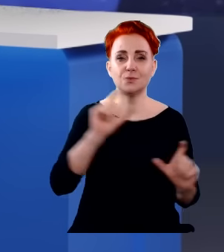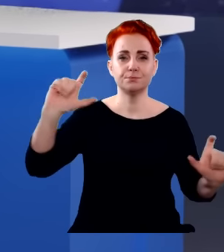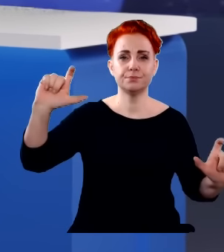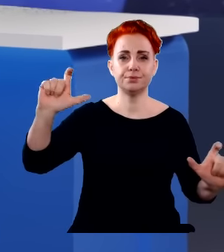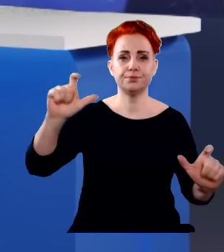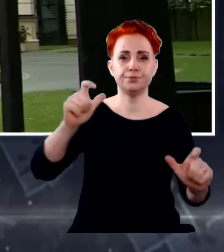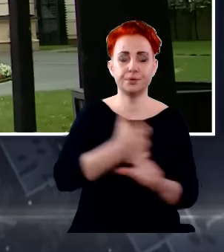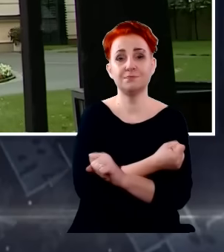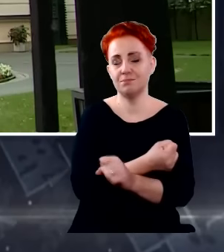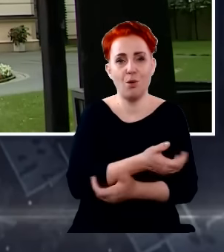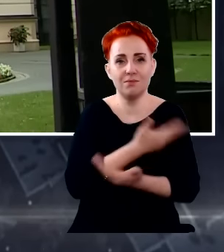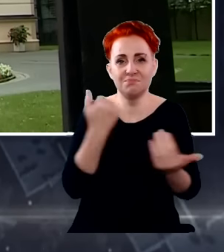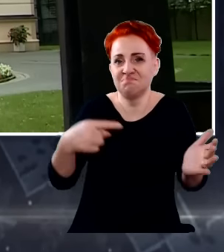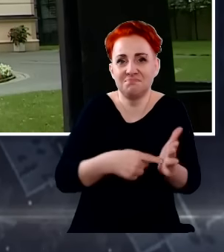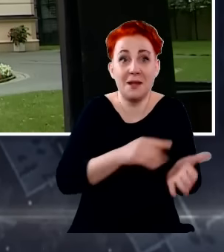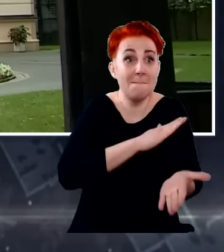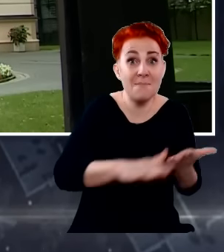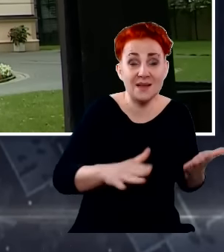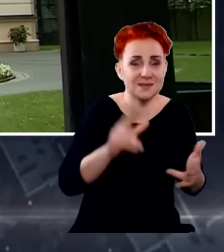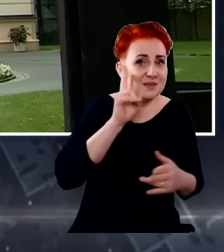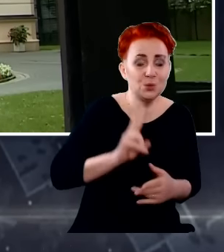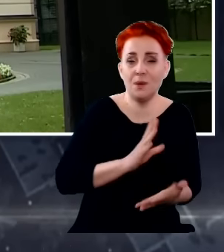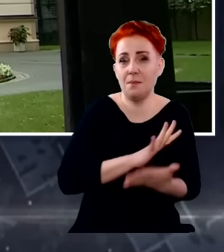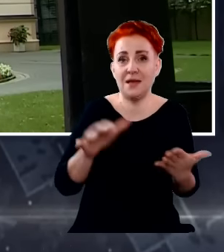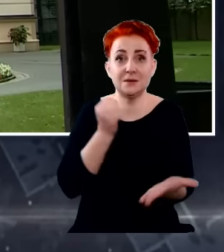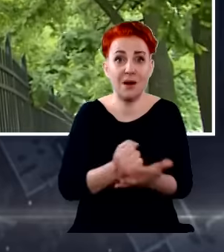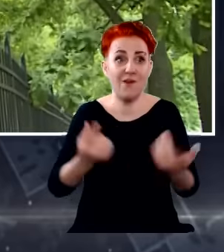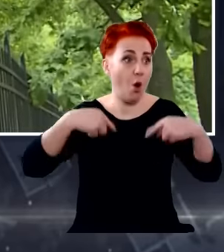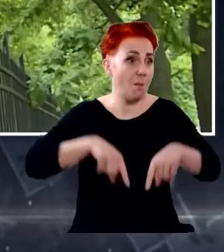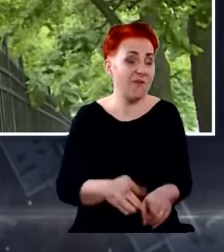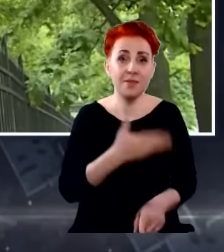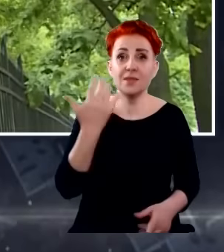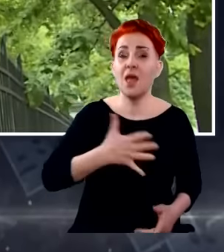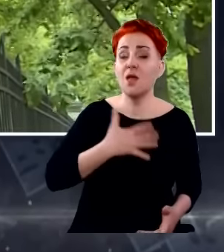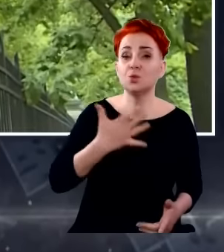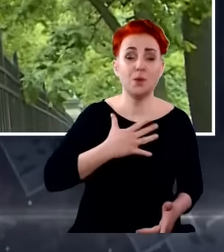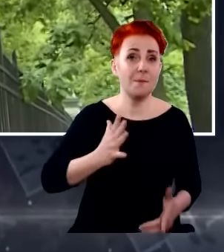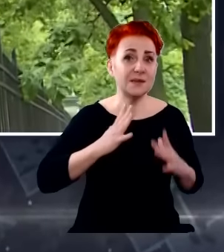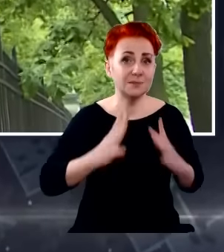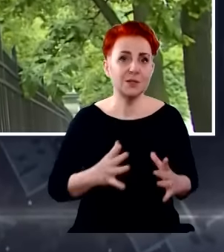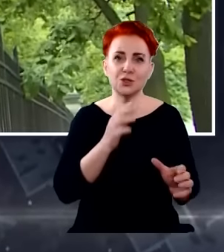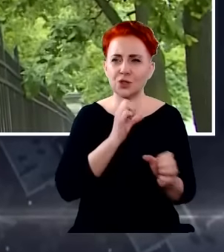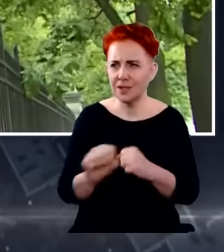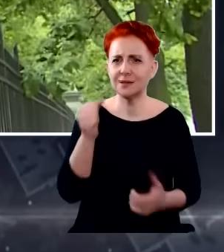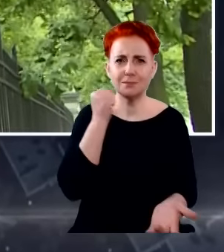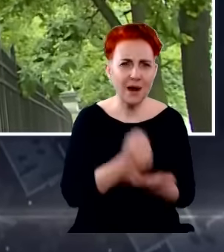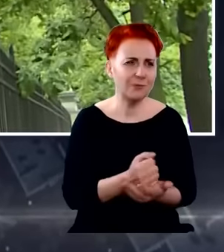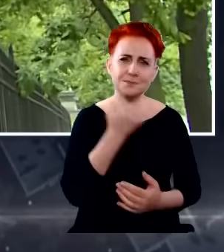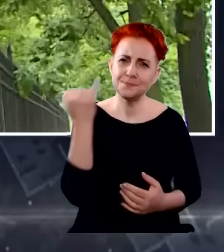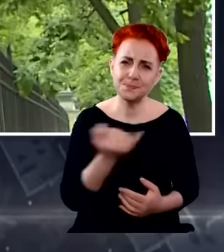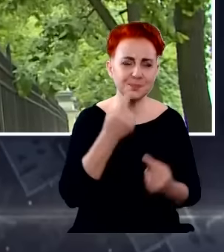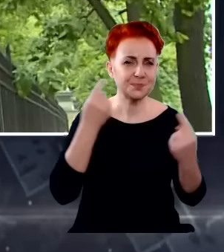państwa. Nie ma państwa. No bez takich instytucji, bez prawa, gdzie obywatele nie mają poczucia bezpieczeństwa, że jest prawo, które w każdej